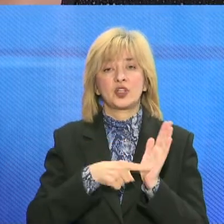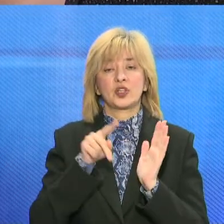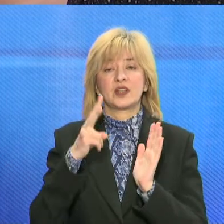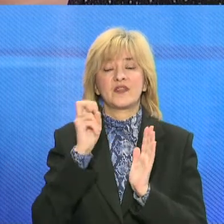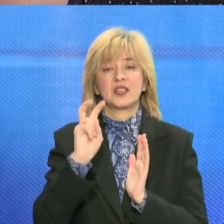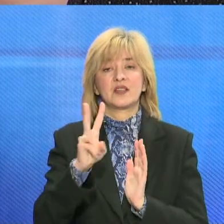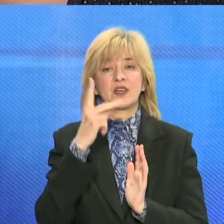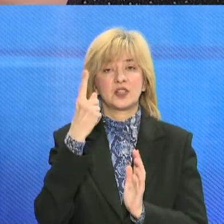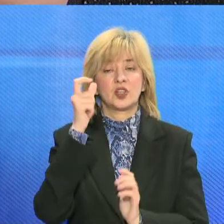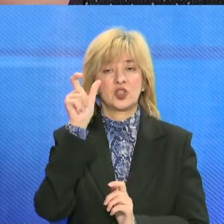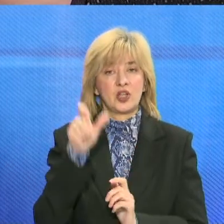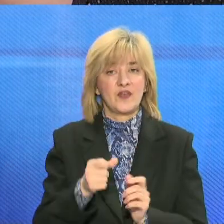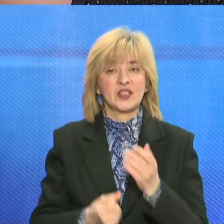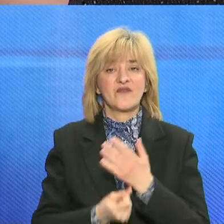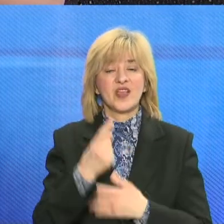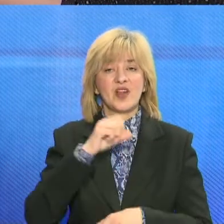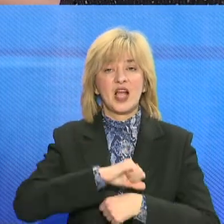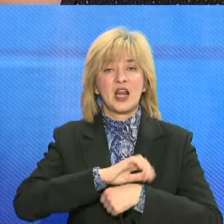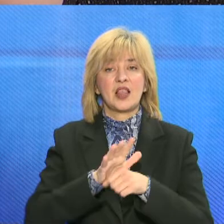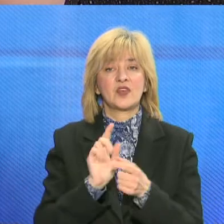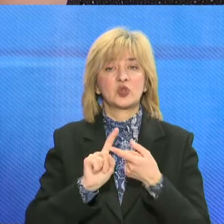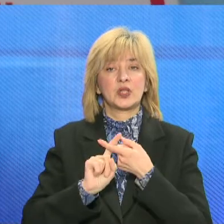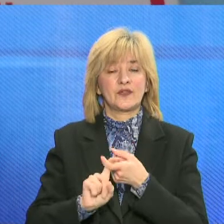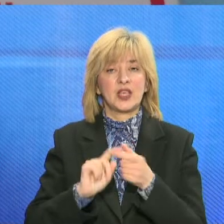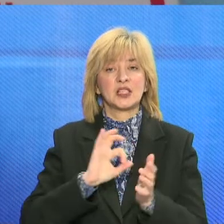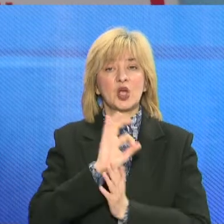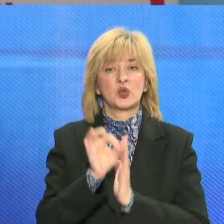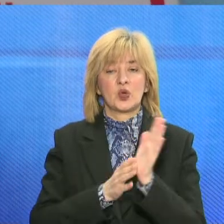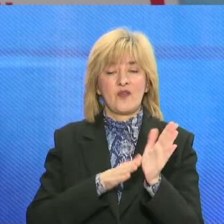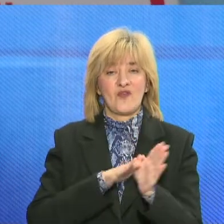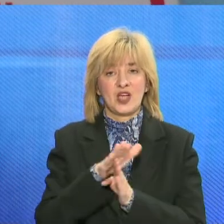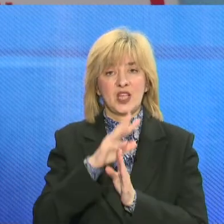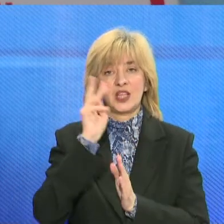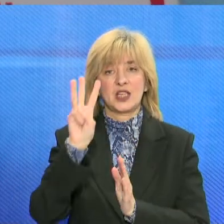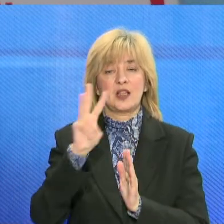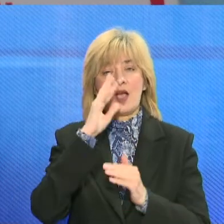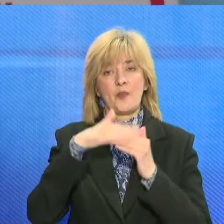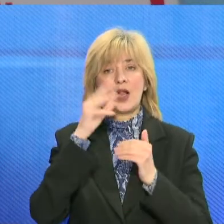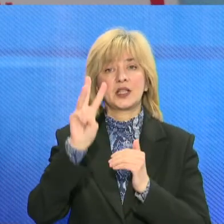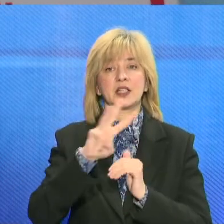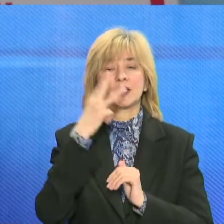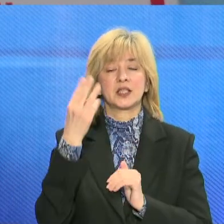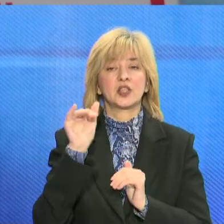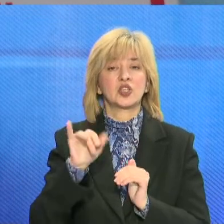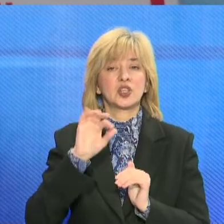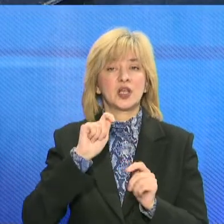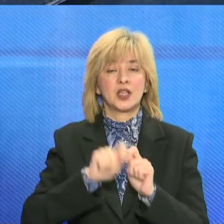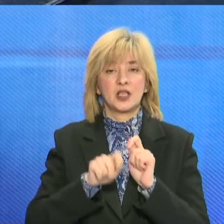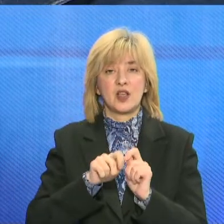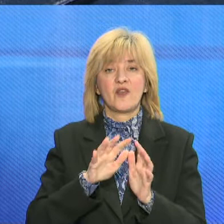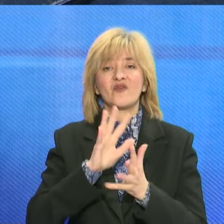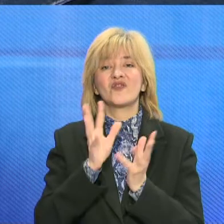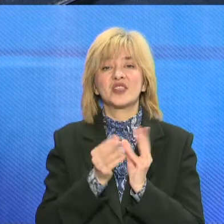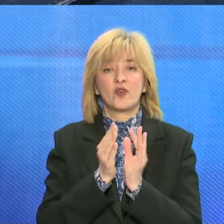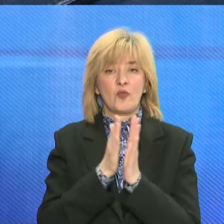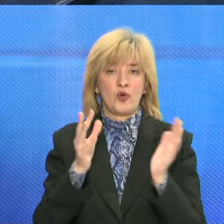с выявленной коронавирусной инфекцией. За минулые сутки выполнено амаль 33 тысячи тестов. Усяго в Беларуси проведено свыше